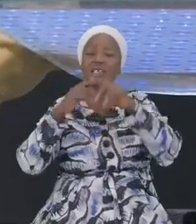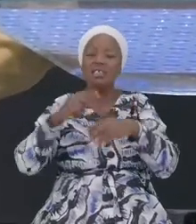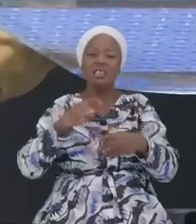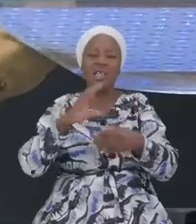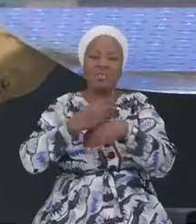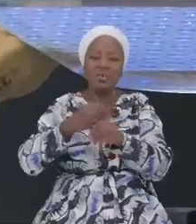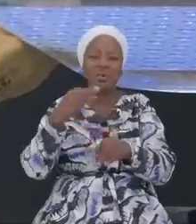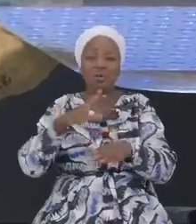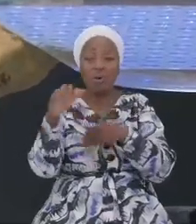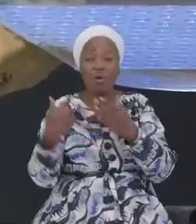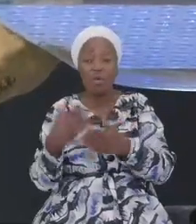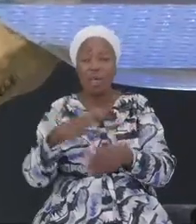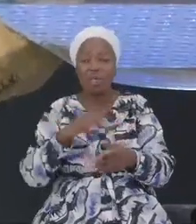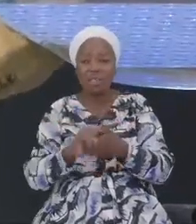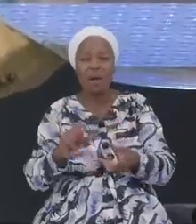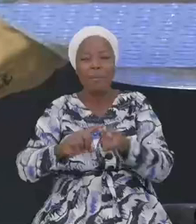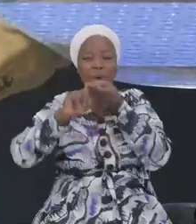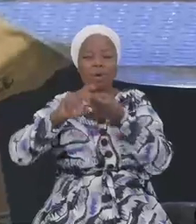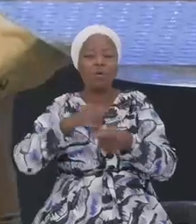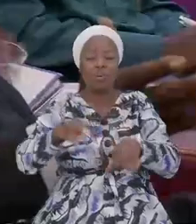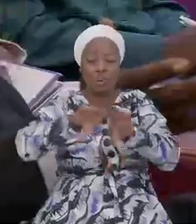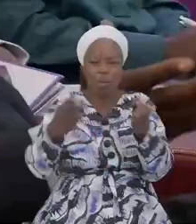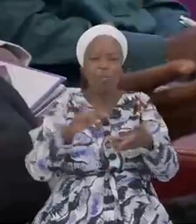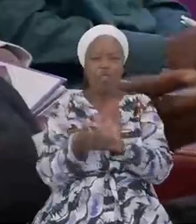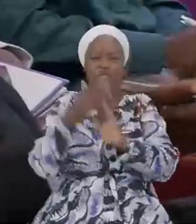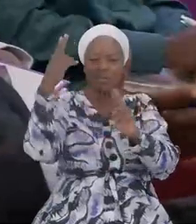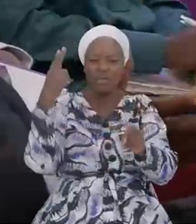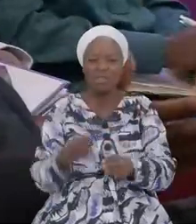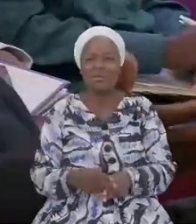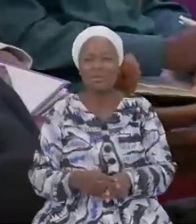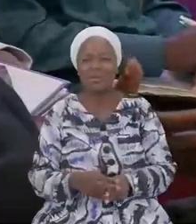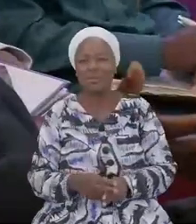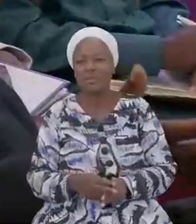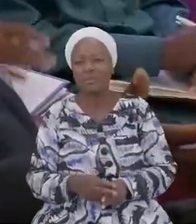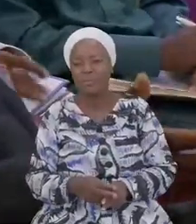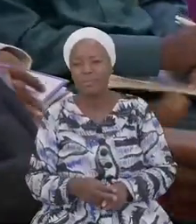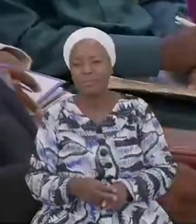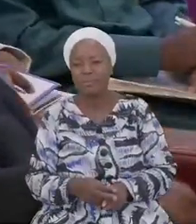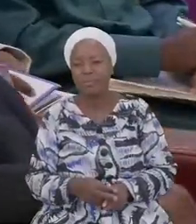Et cette serrure va s'ouvrir au nom de Jésus.